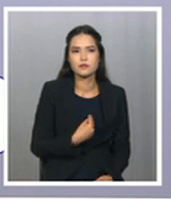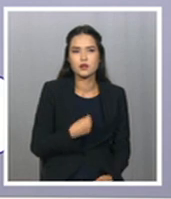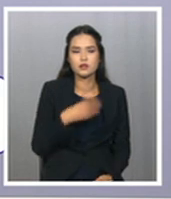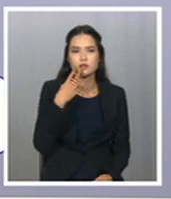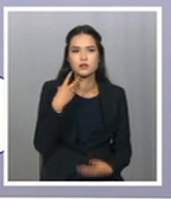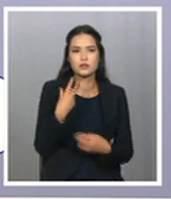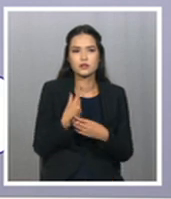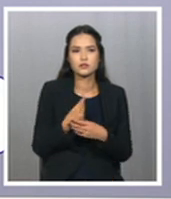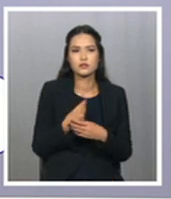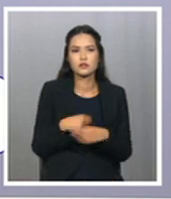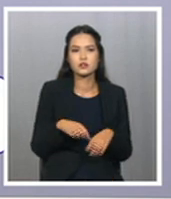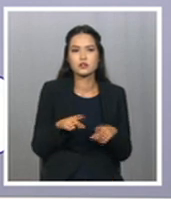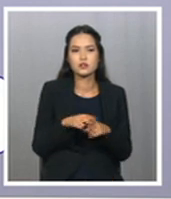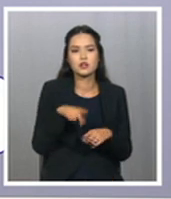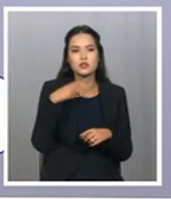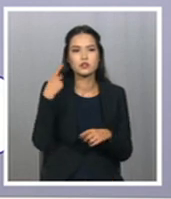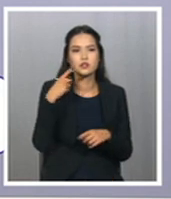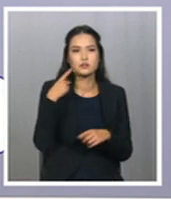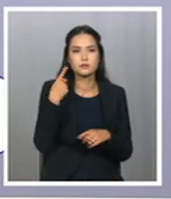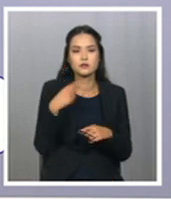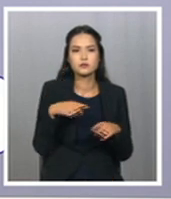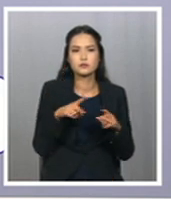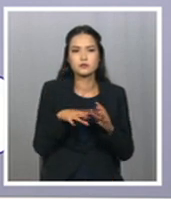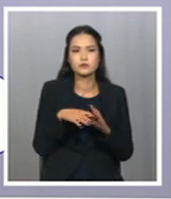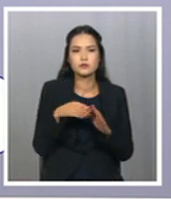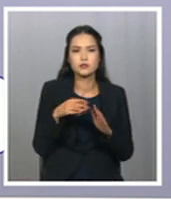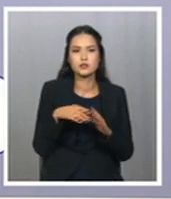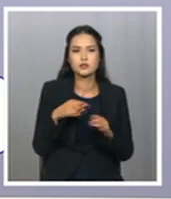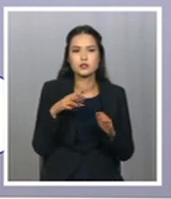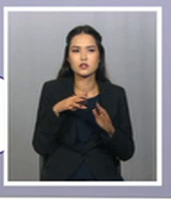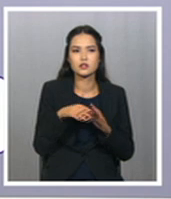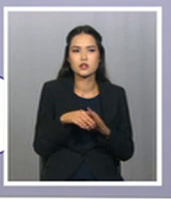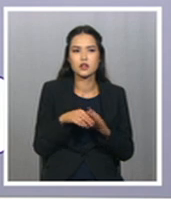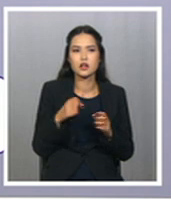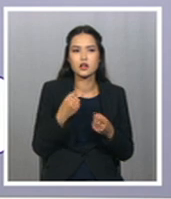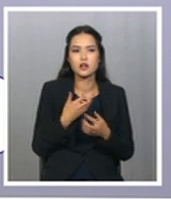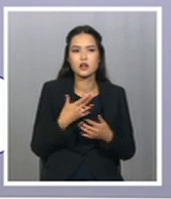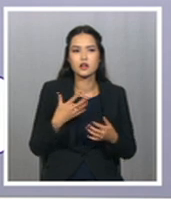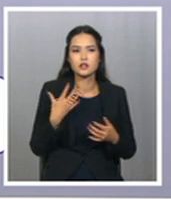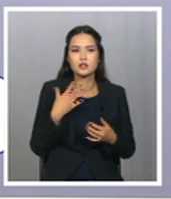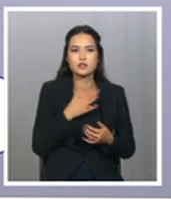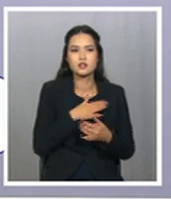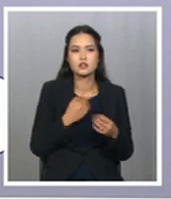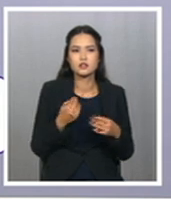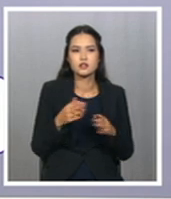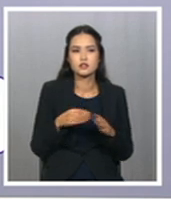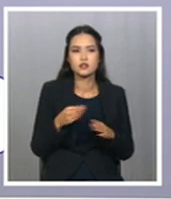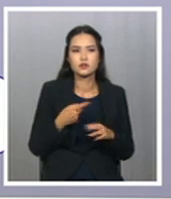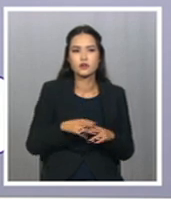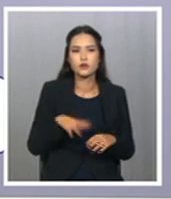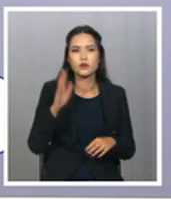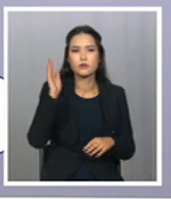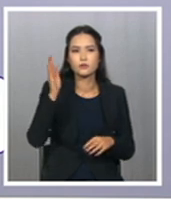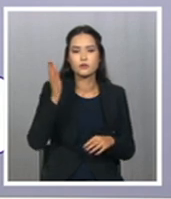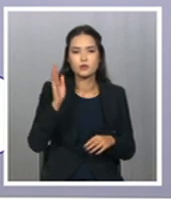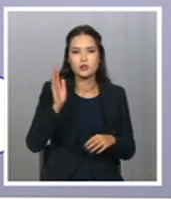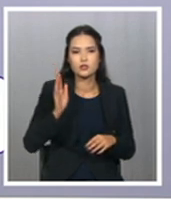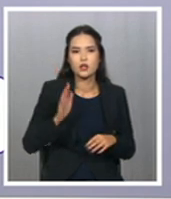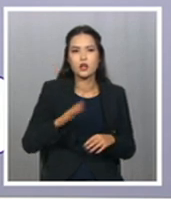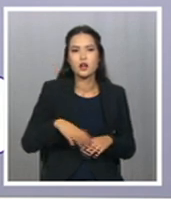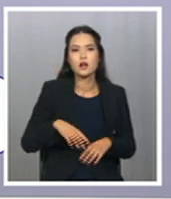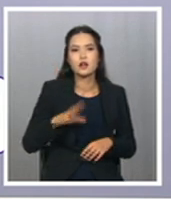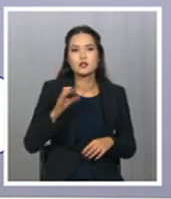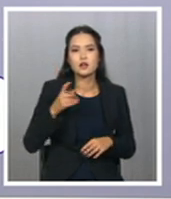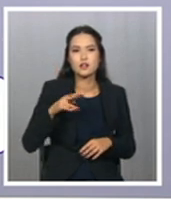сияқты жас өспірім саяси қайраткерлердің санасында биік орнады. Және оны болашақта саяси ұстаным ретінде